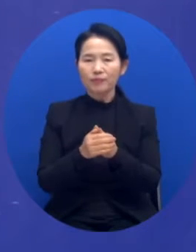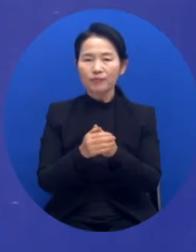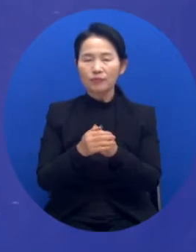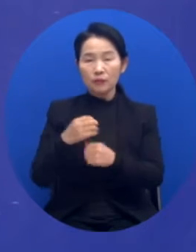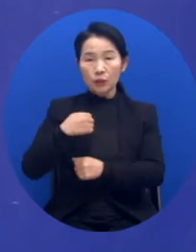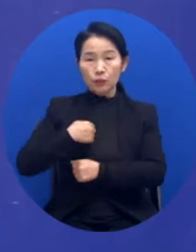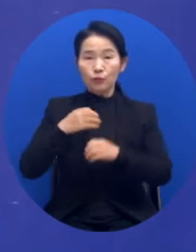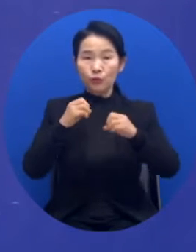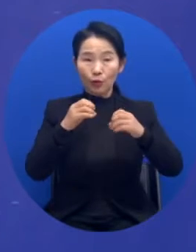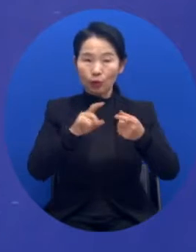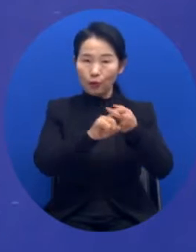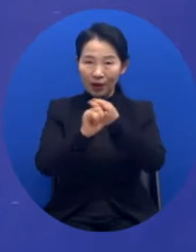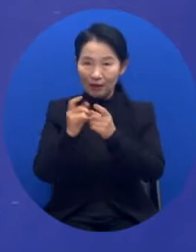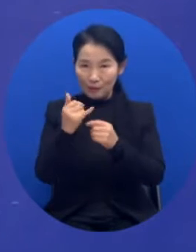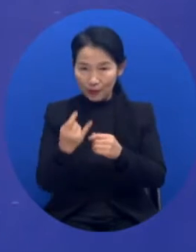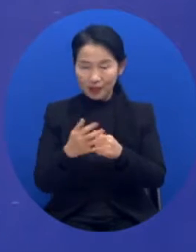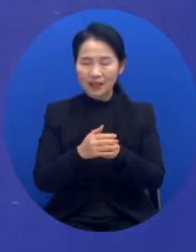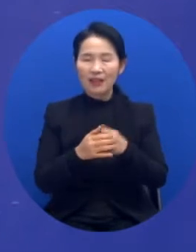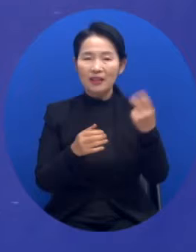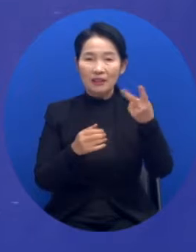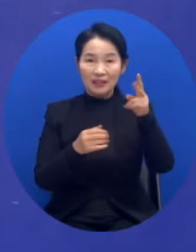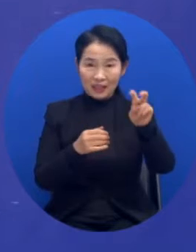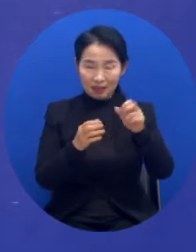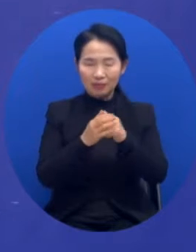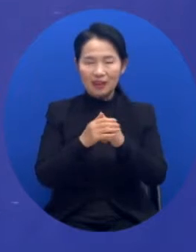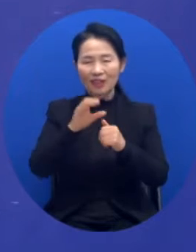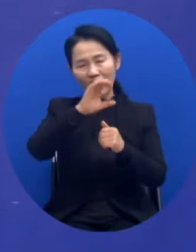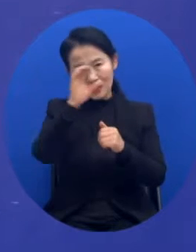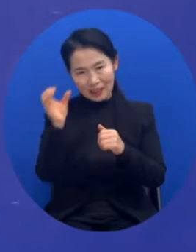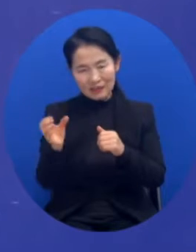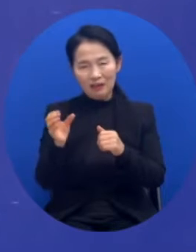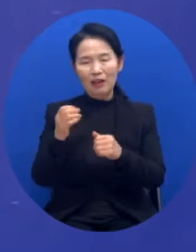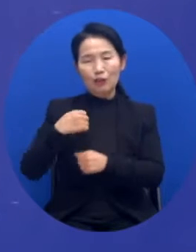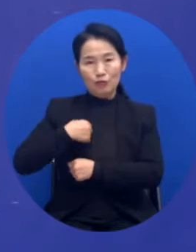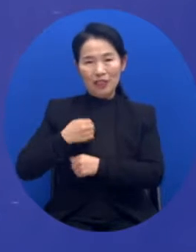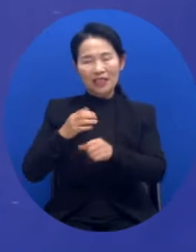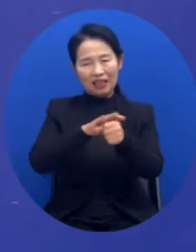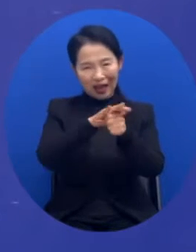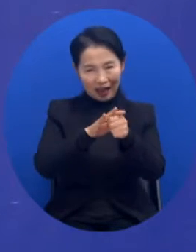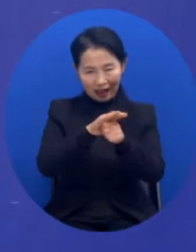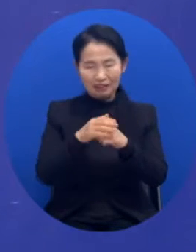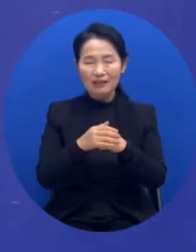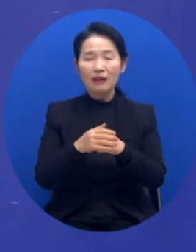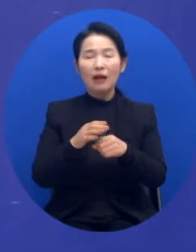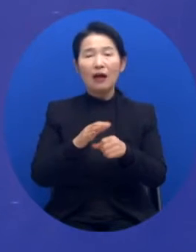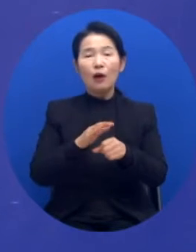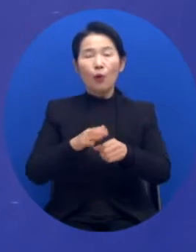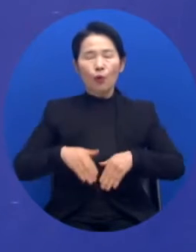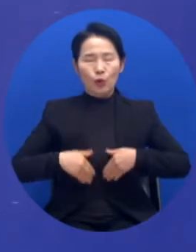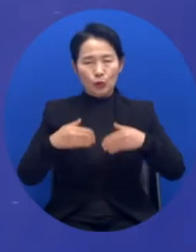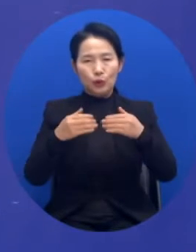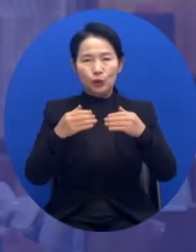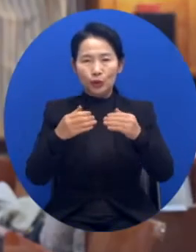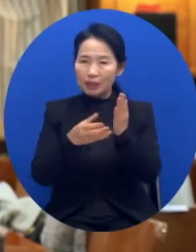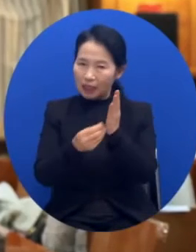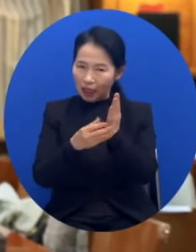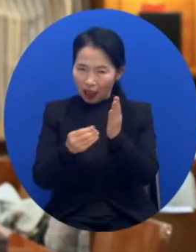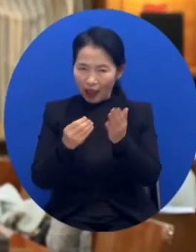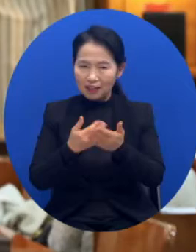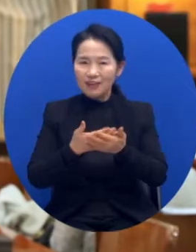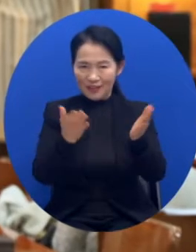군선교 연합회 가 2020년 성탄절 장병 사랑 사랑의 온 차 전달 감사예배를 드렸습니다